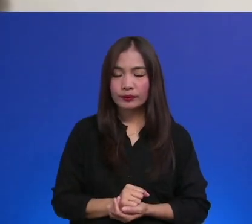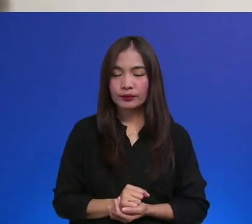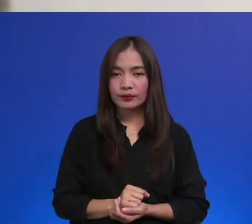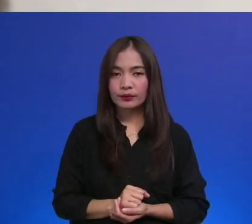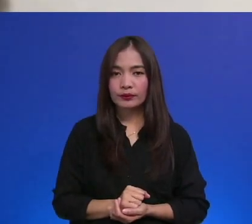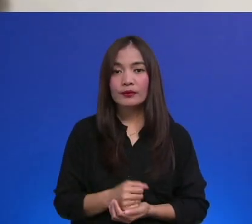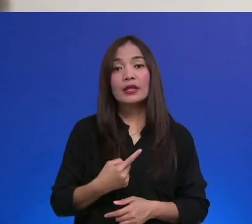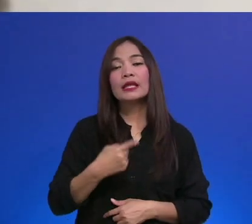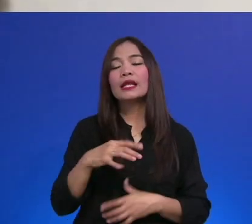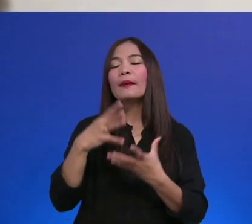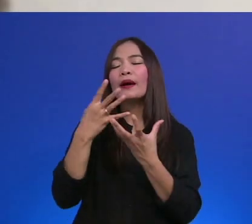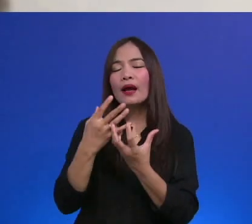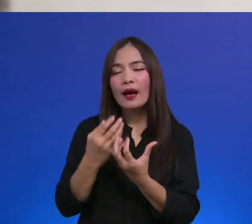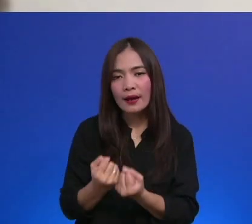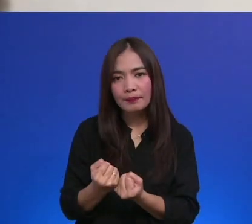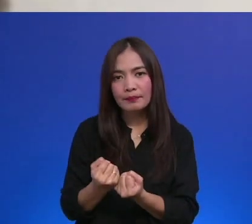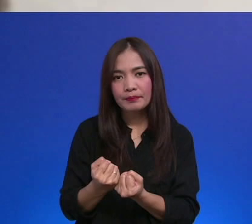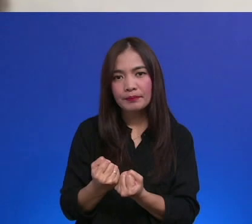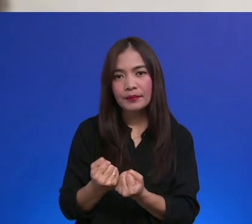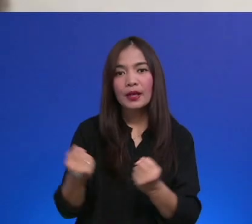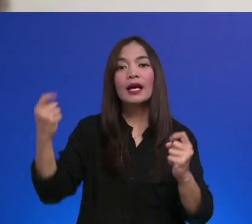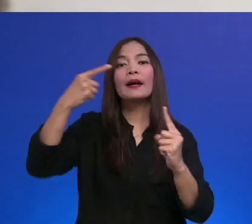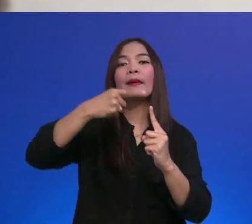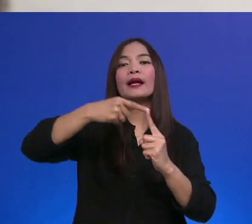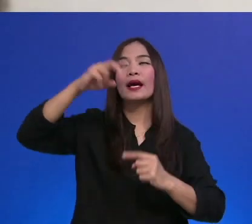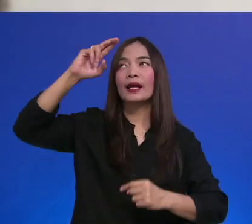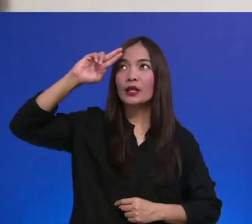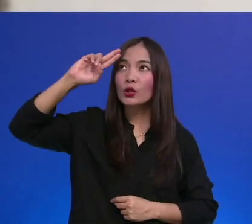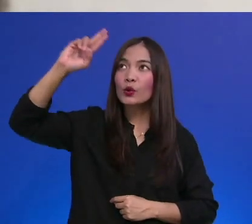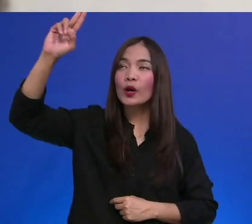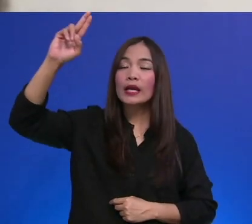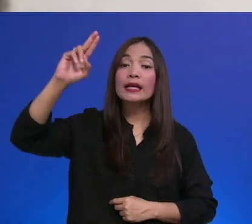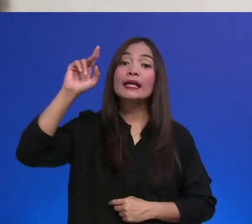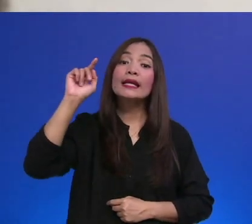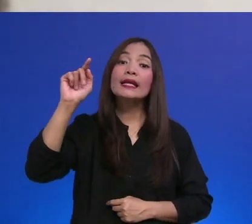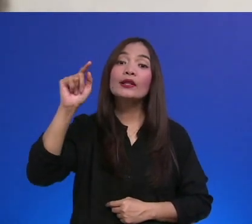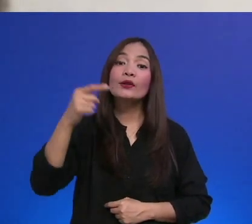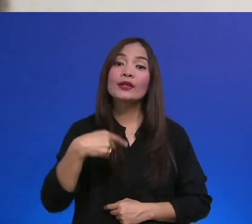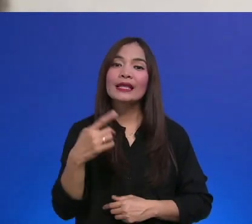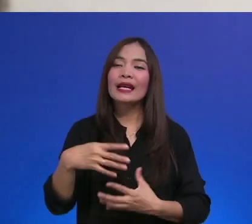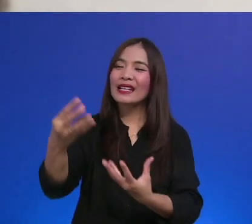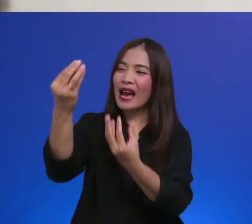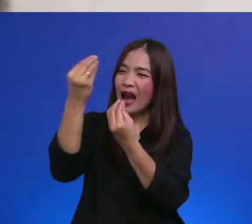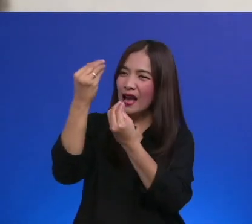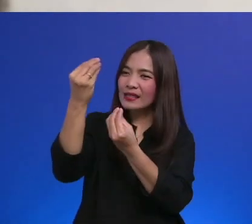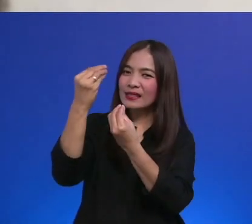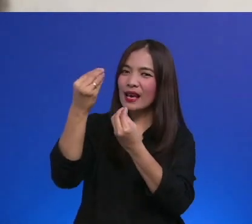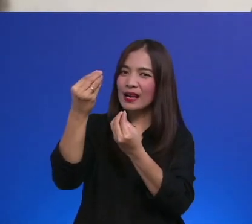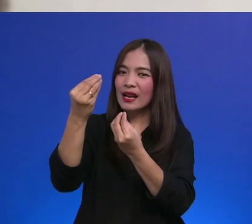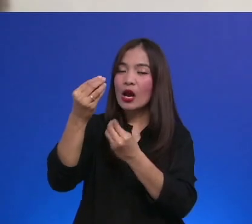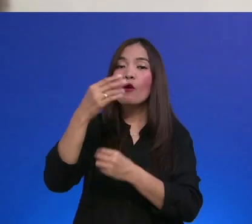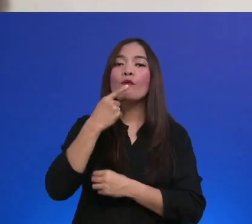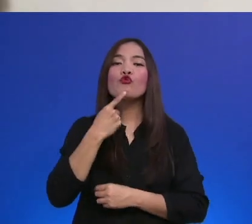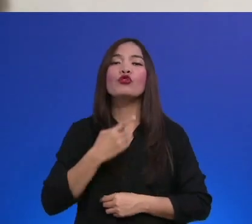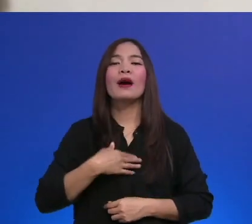kita berharap Tuhan di situ kita diajar untuk mengalami